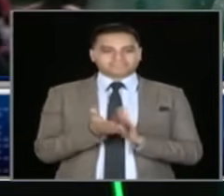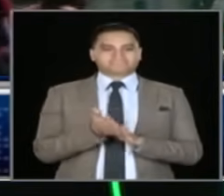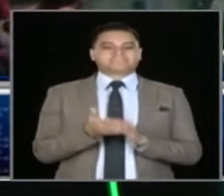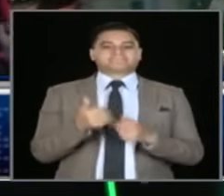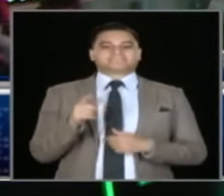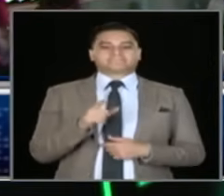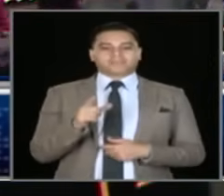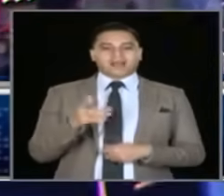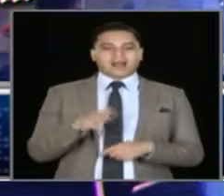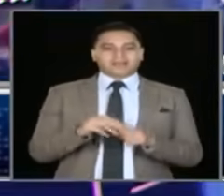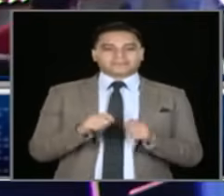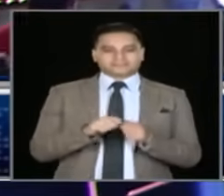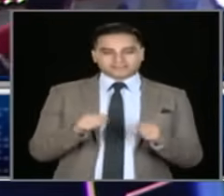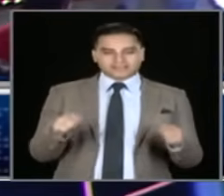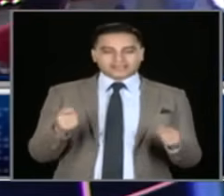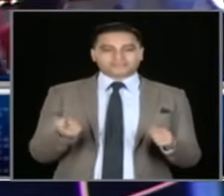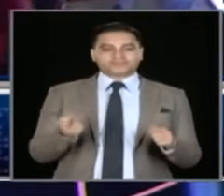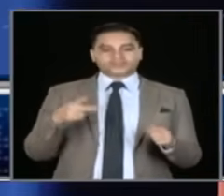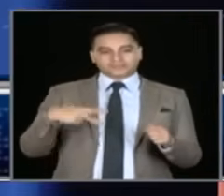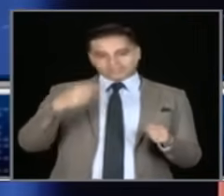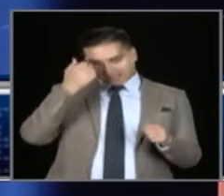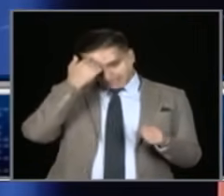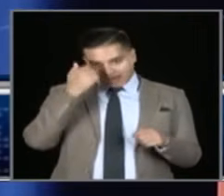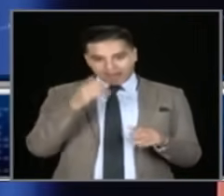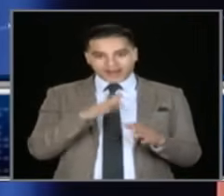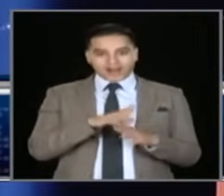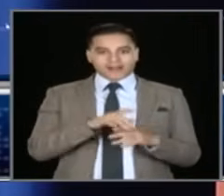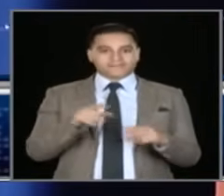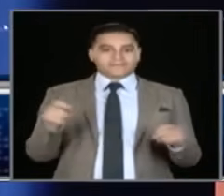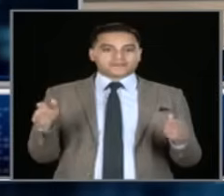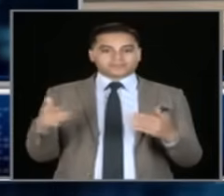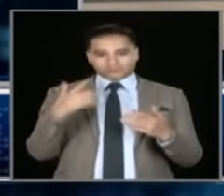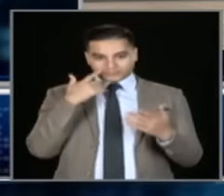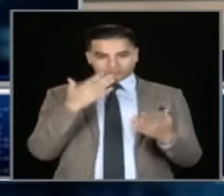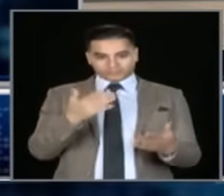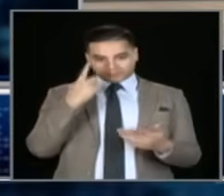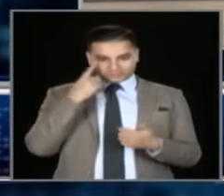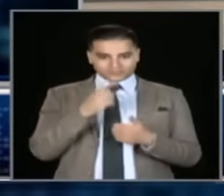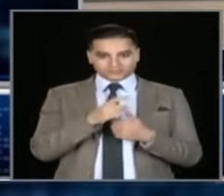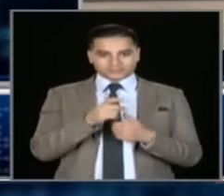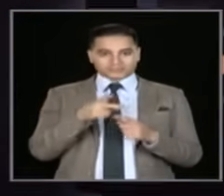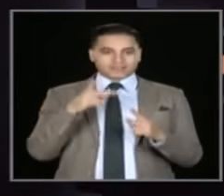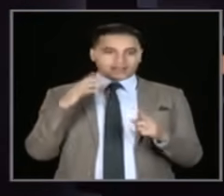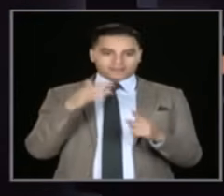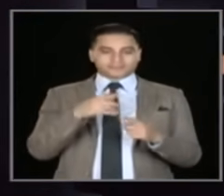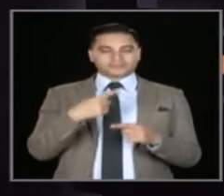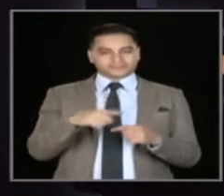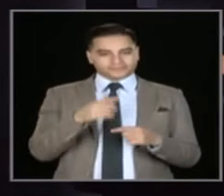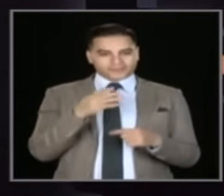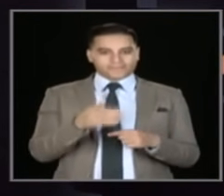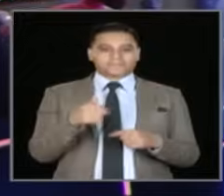على مساحة 85 ألف متر مربع، 10 نقاط، 45 البصمة،